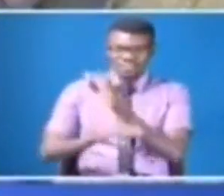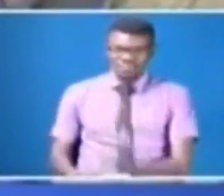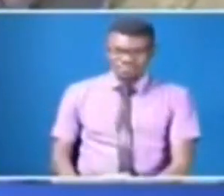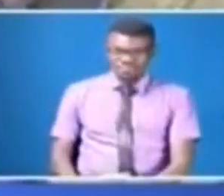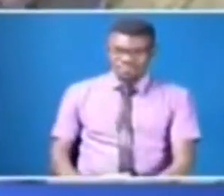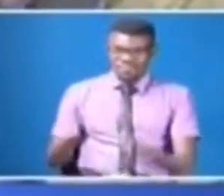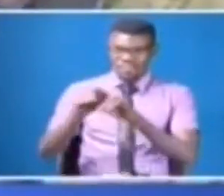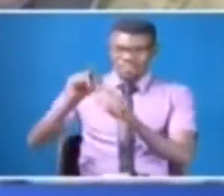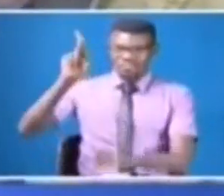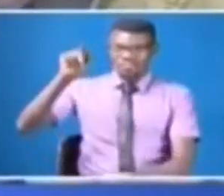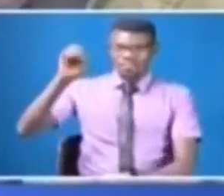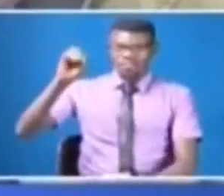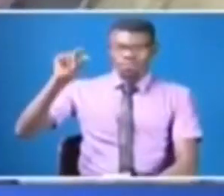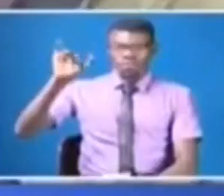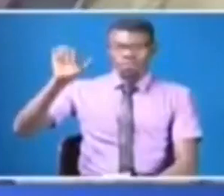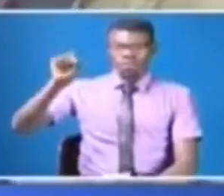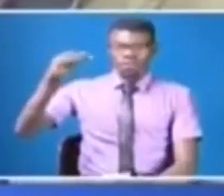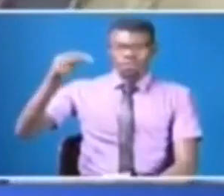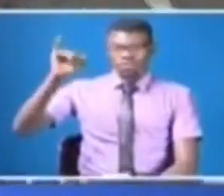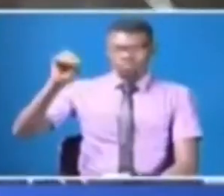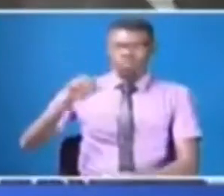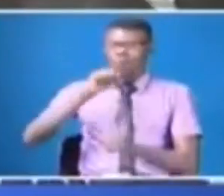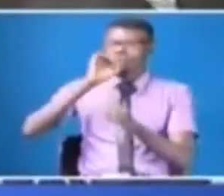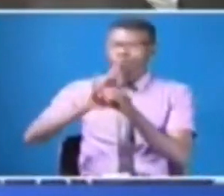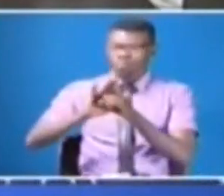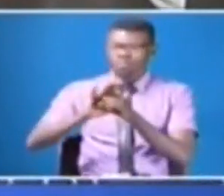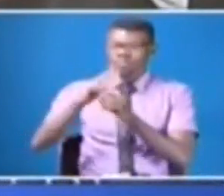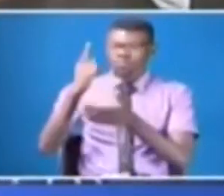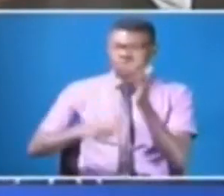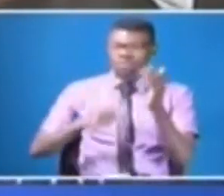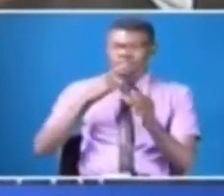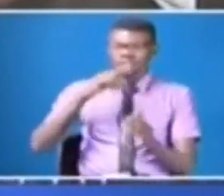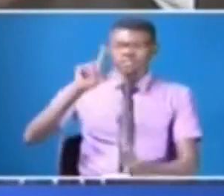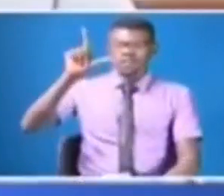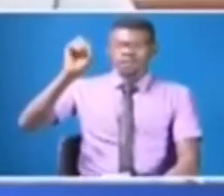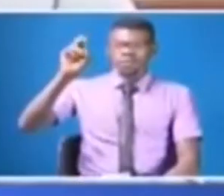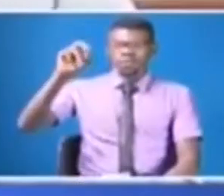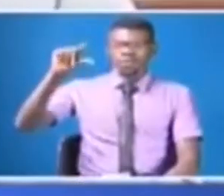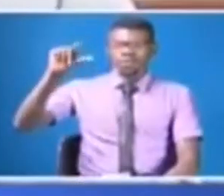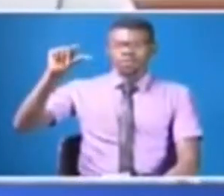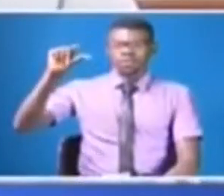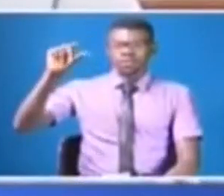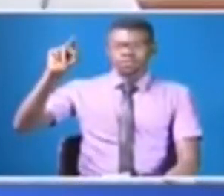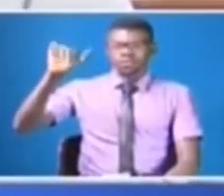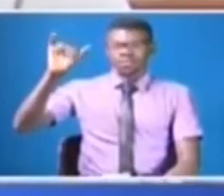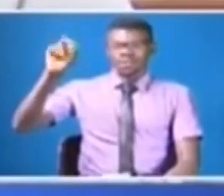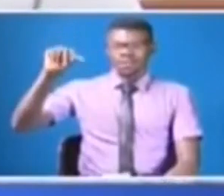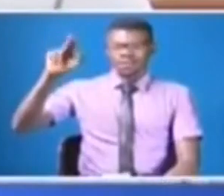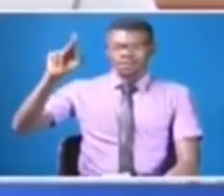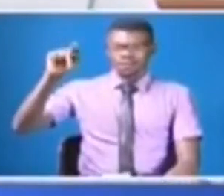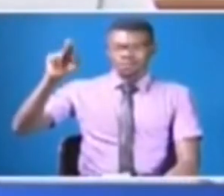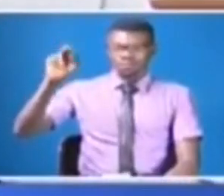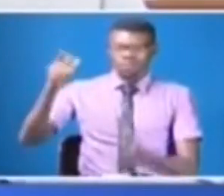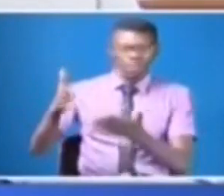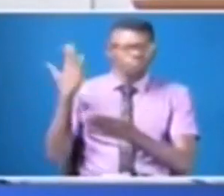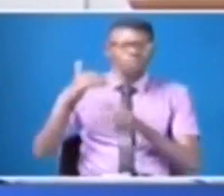assured Senator Moi that West Pokot Governor John Lonyangapuo is in KANU to stay. Tulifanya campaign na wewe Gideon,